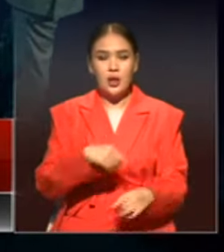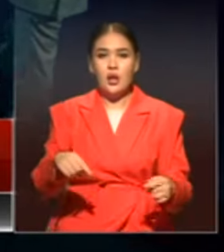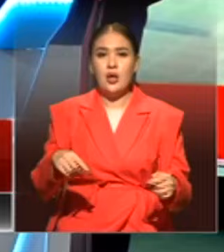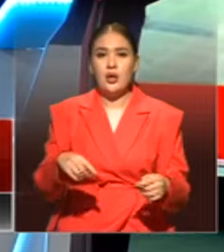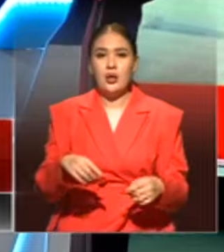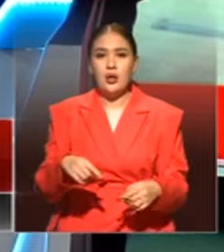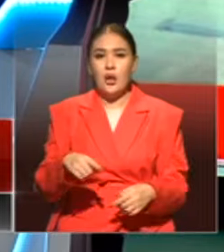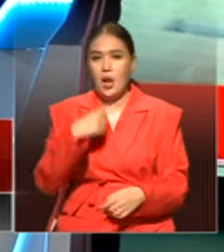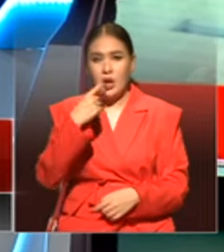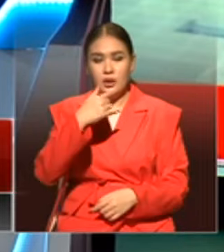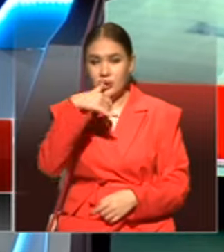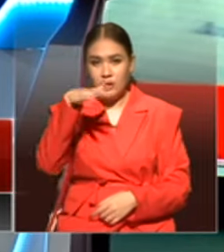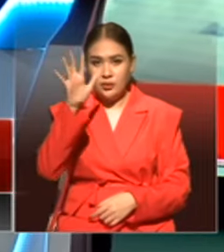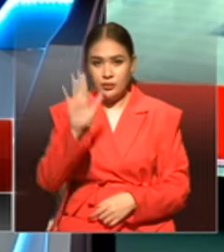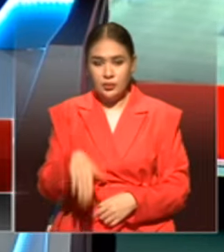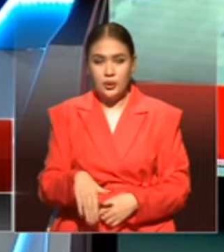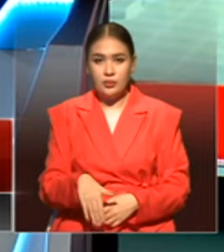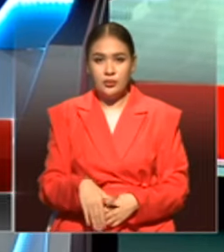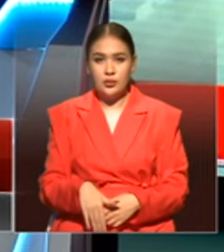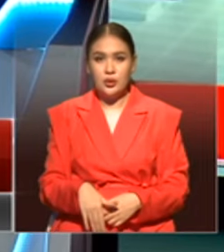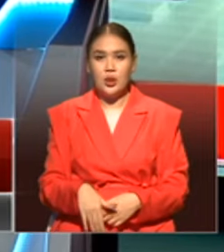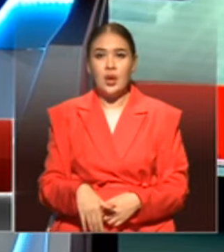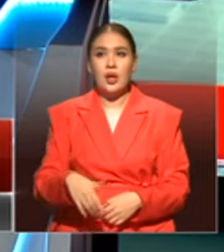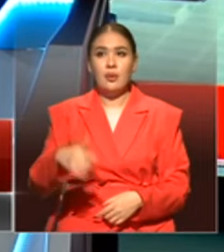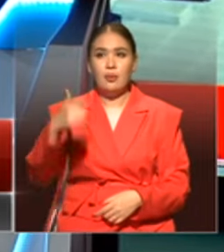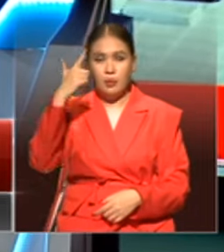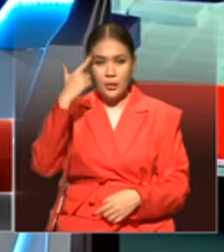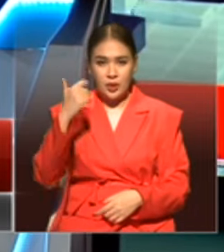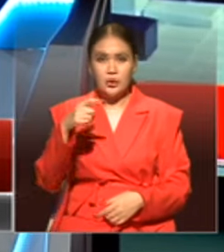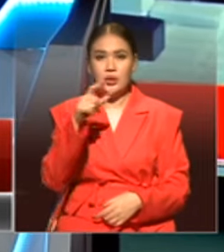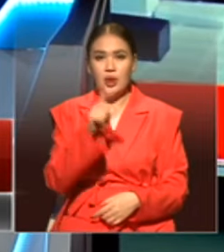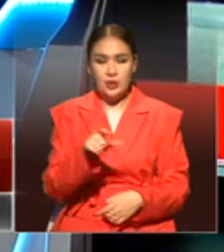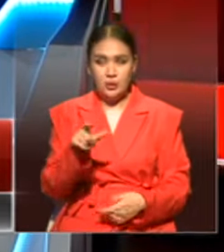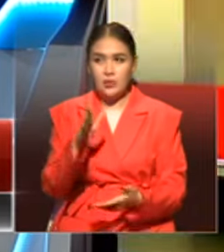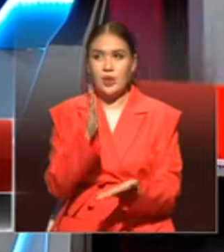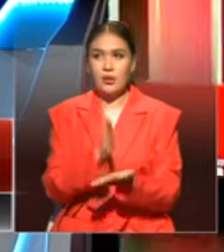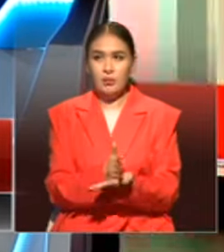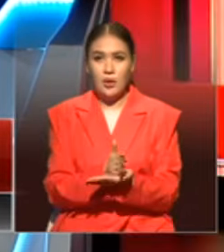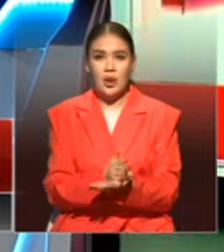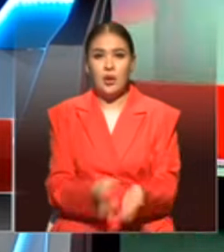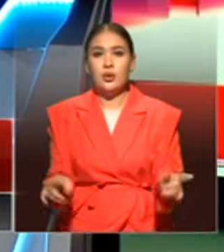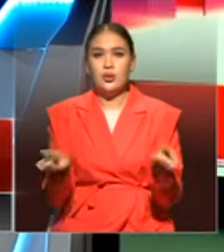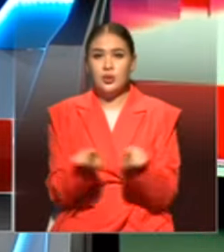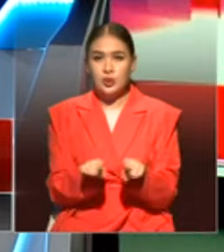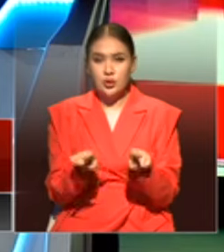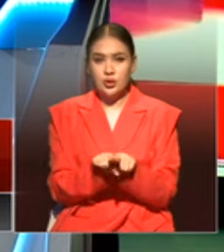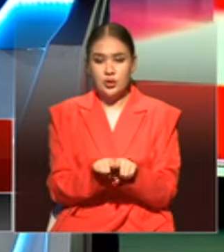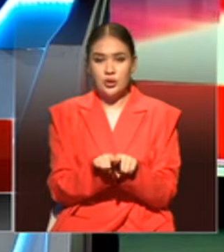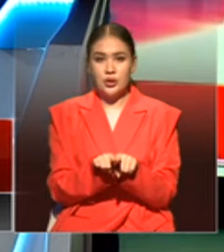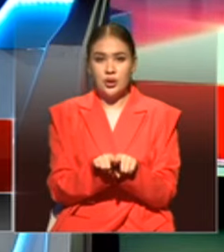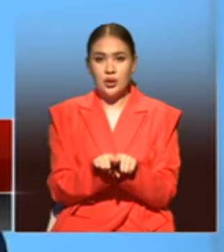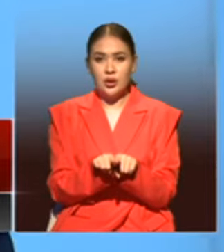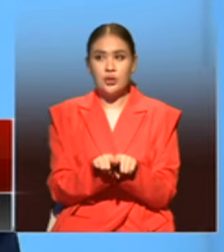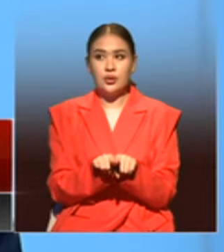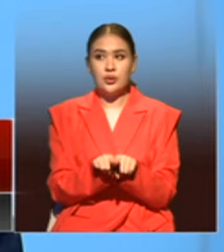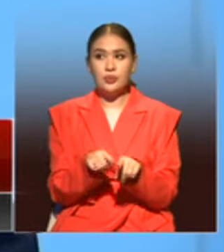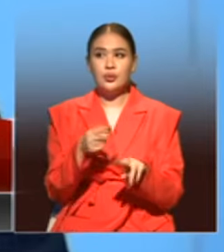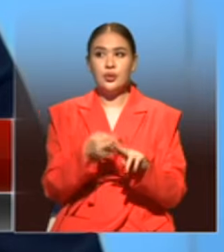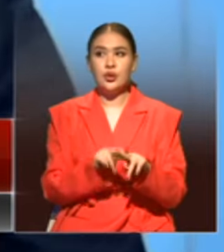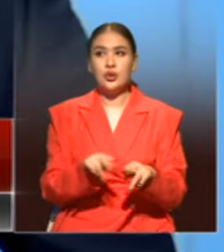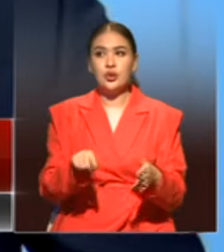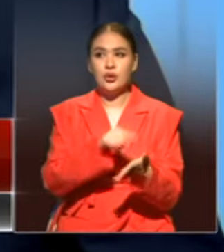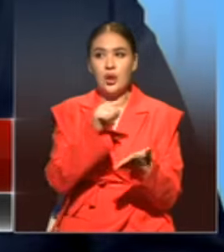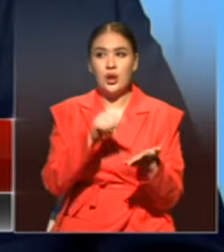болмайды. Көзі ашық көкірегі ояу халықтың үлесі де бар. Осы жерде жаңағыдай бұл сұрақты көтеріп